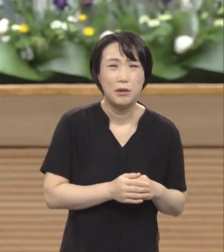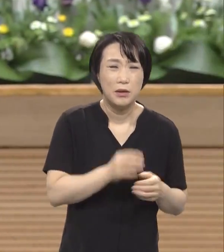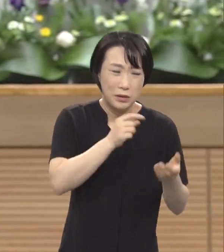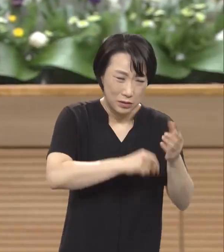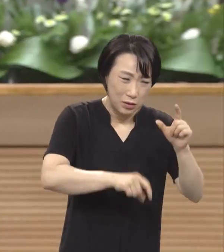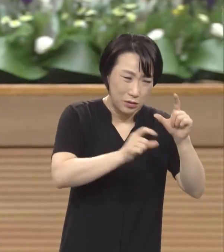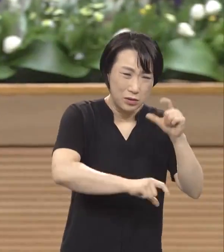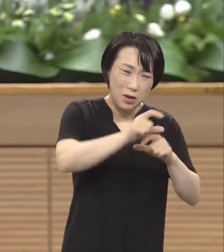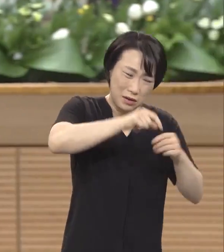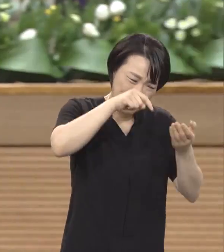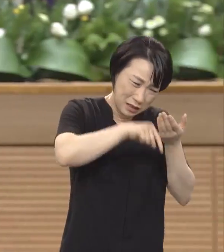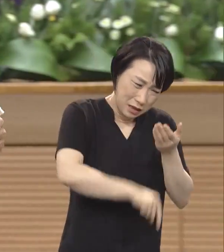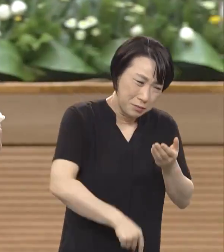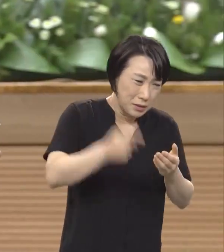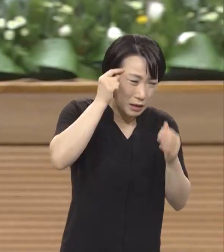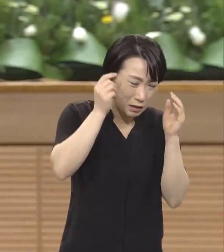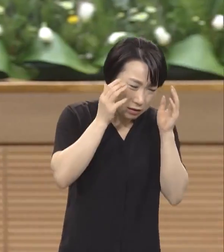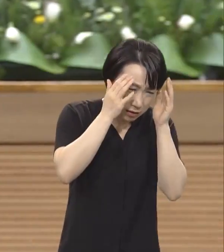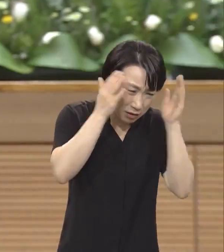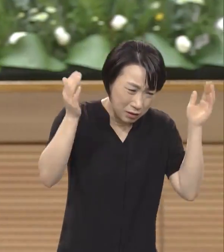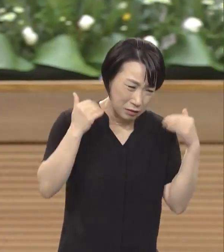깊이 들어가 있었더라면